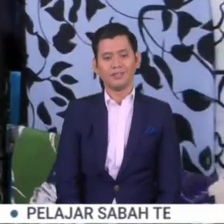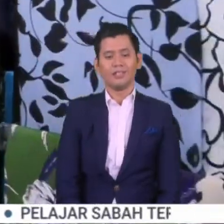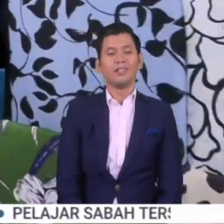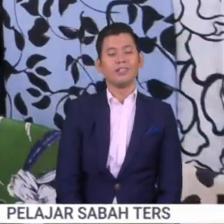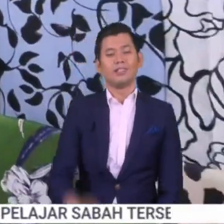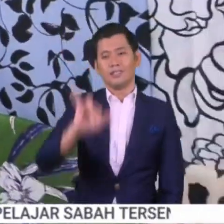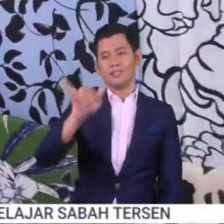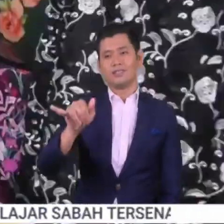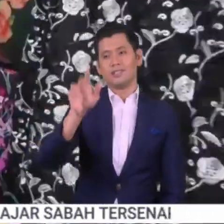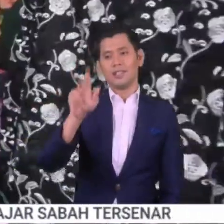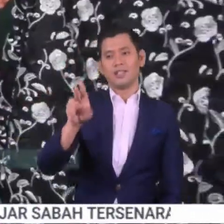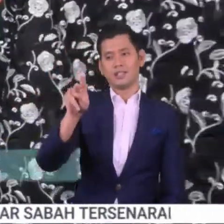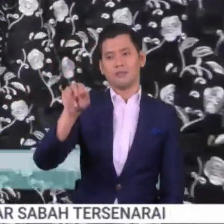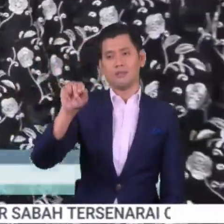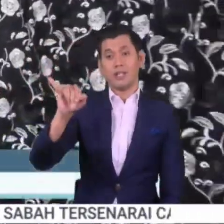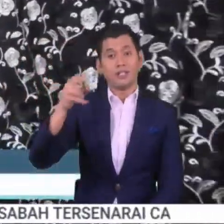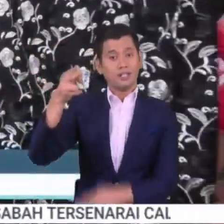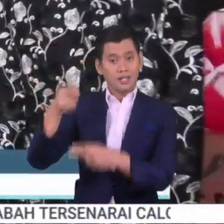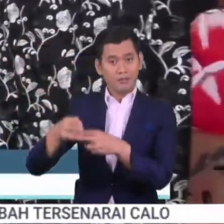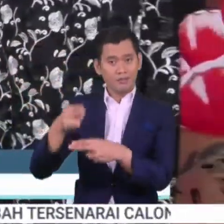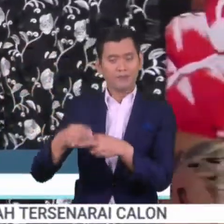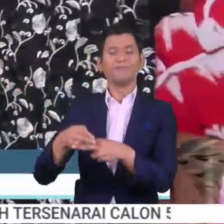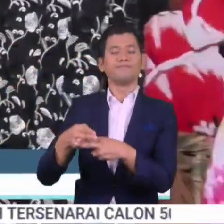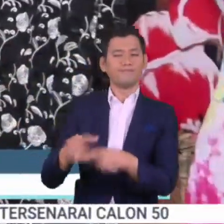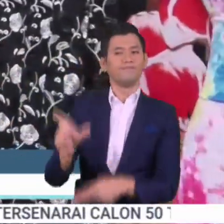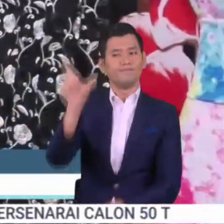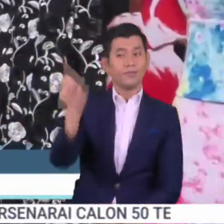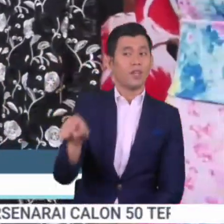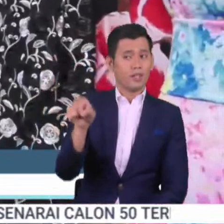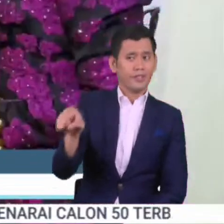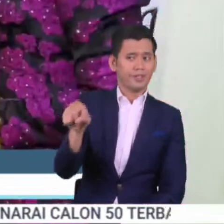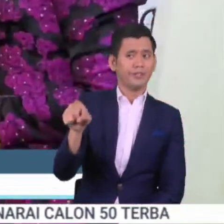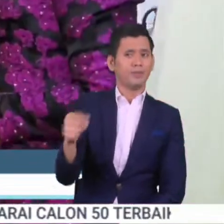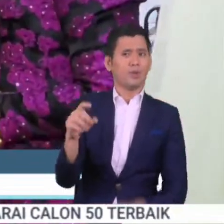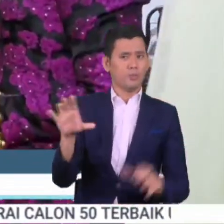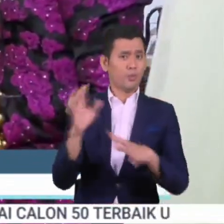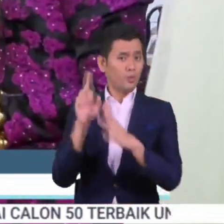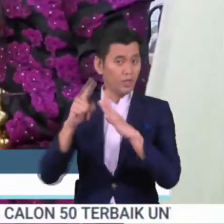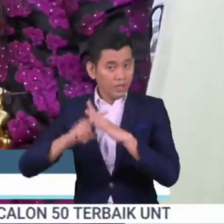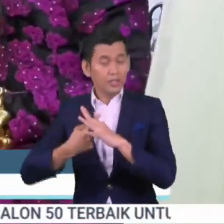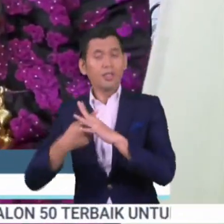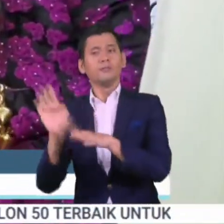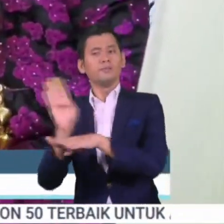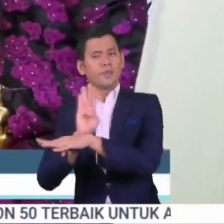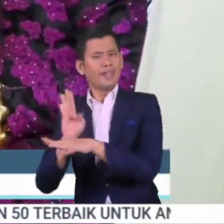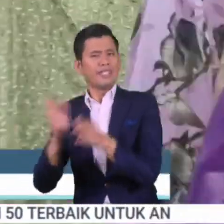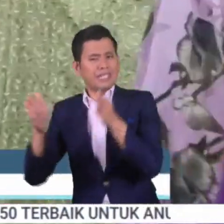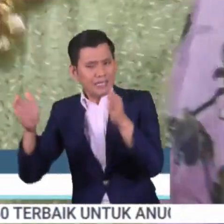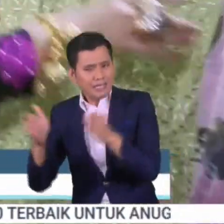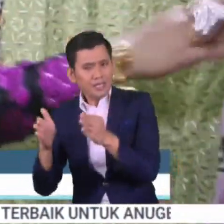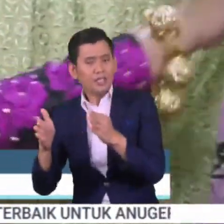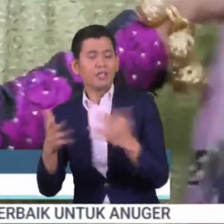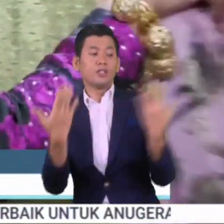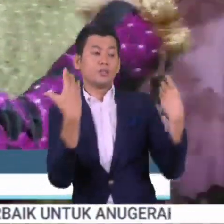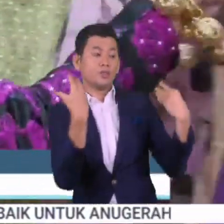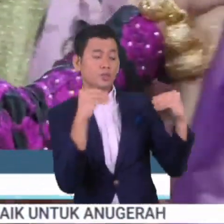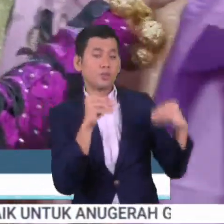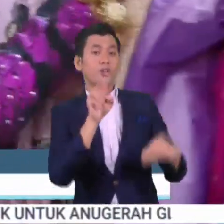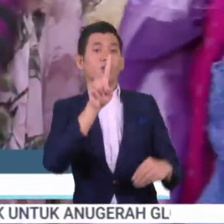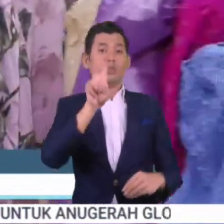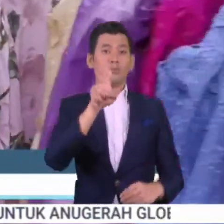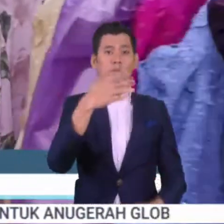Jasmani Awang Ali Ahmad memulakan perniagaan secara kecil-kecilan dengan menjual 20 pasang kain